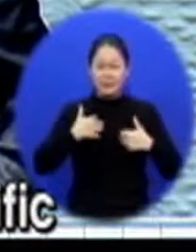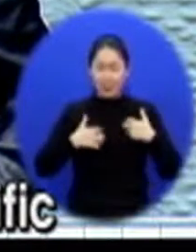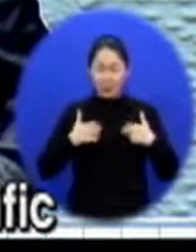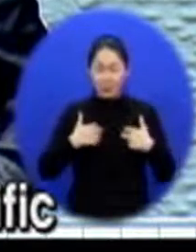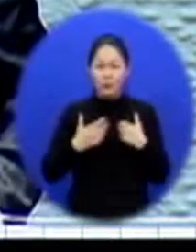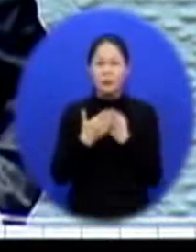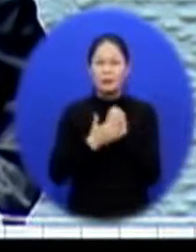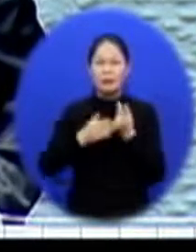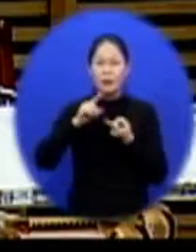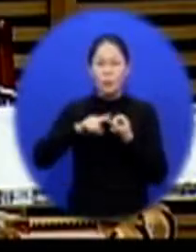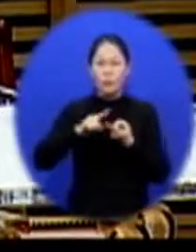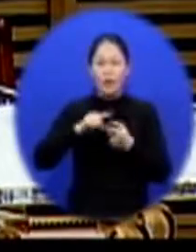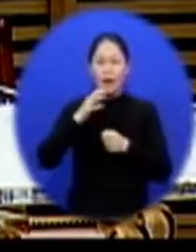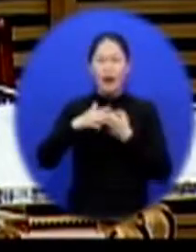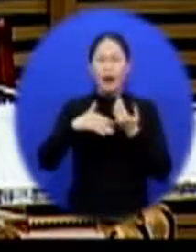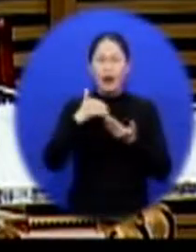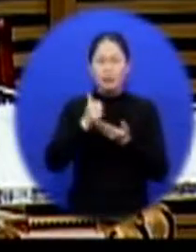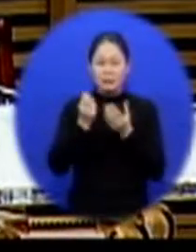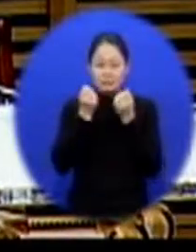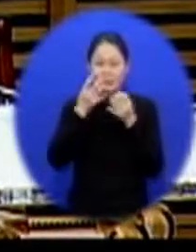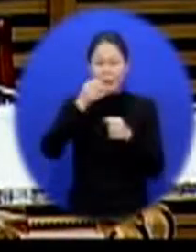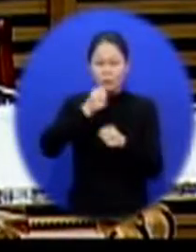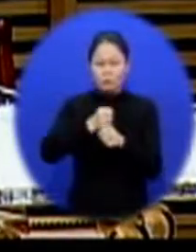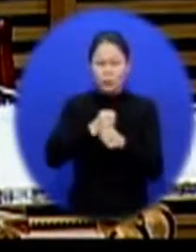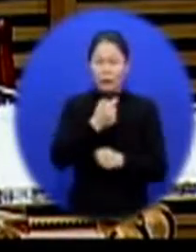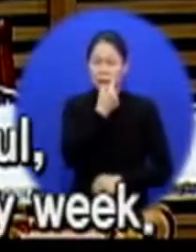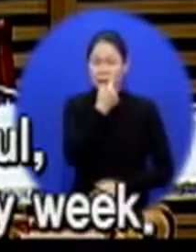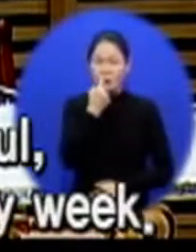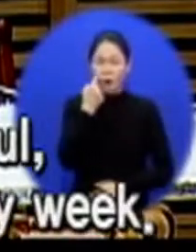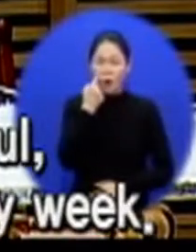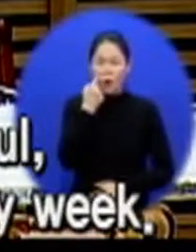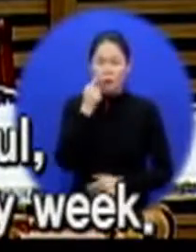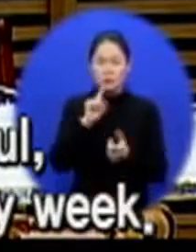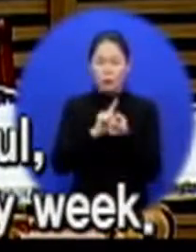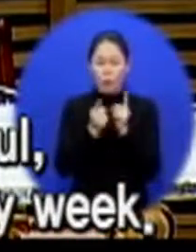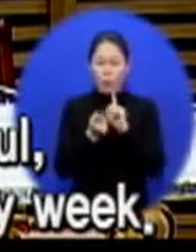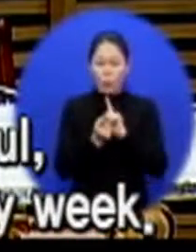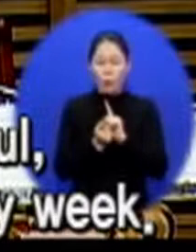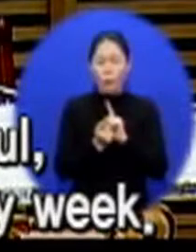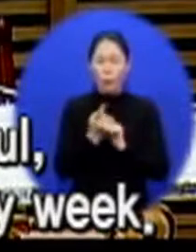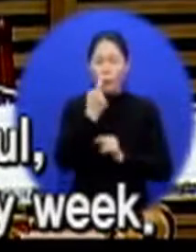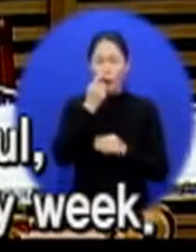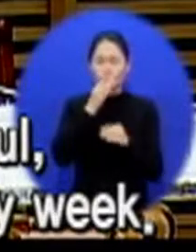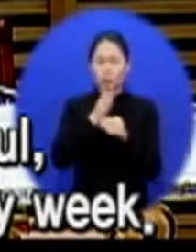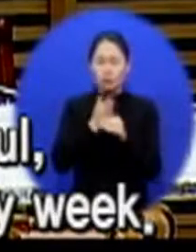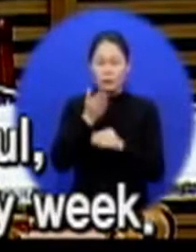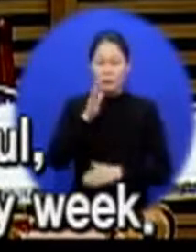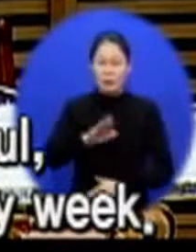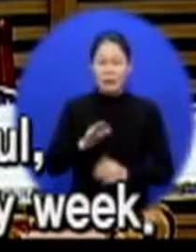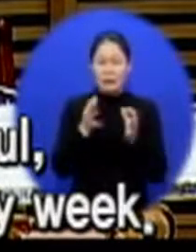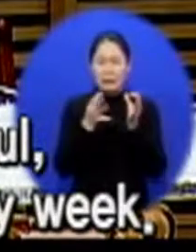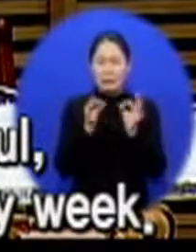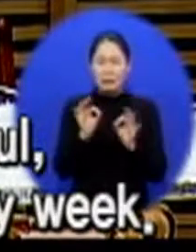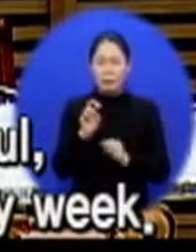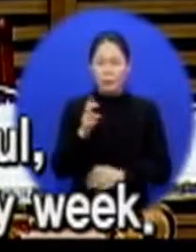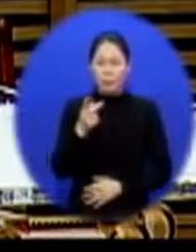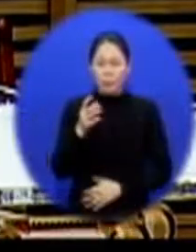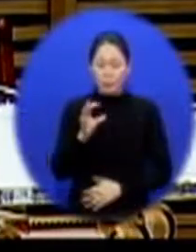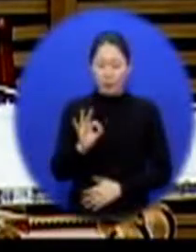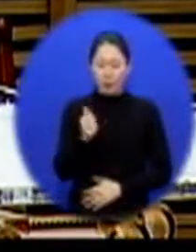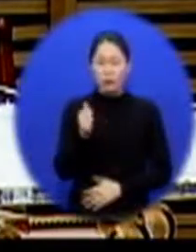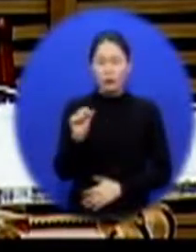하나님의 창조의 증거 들을 서로 배우 가고 있는데 김명애 교수님 강의를 들으면서